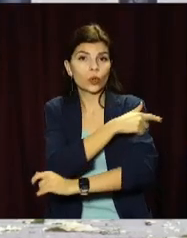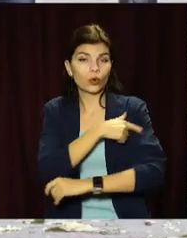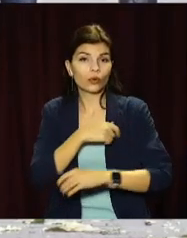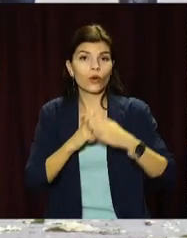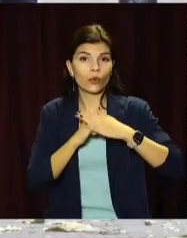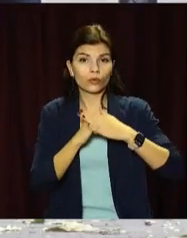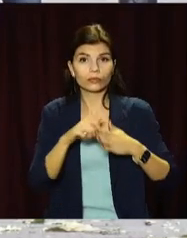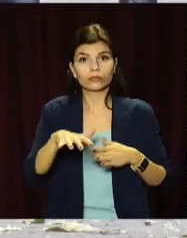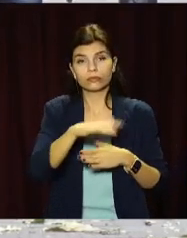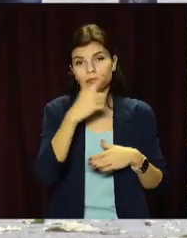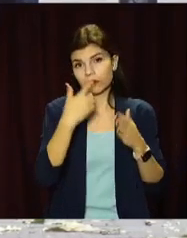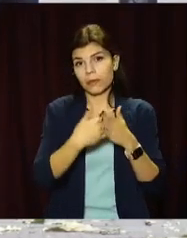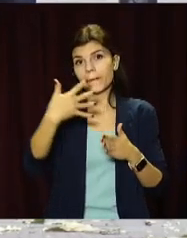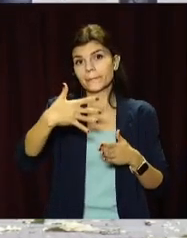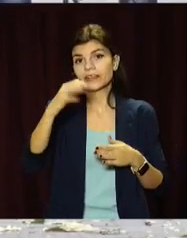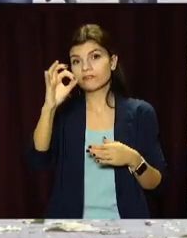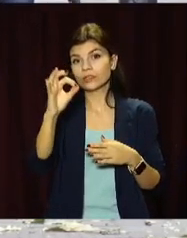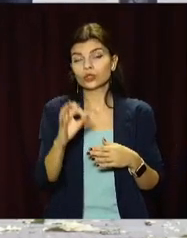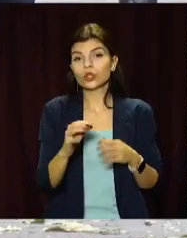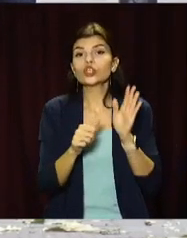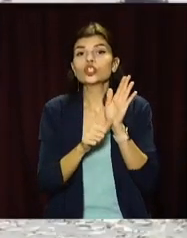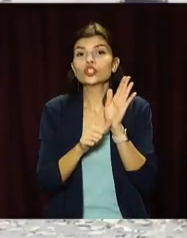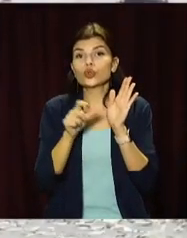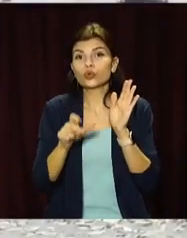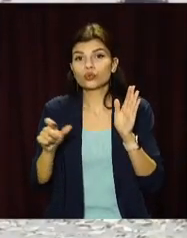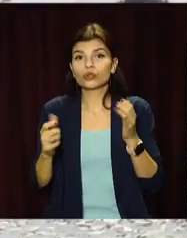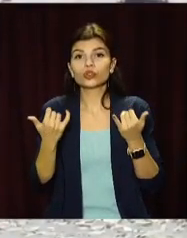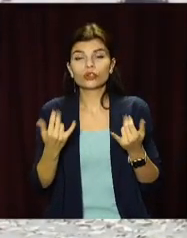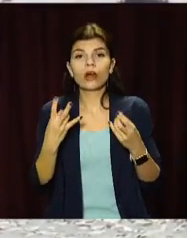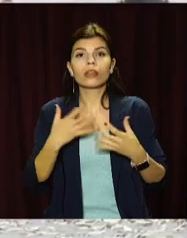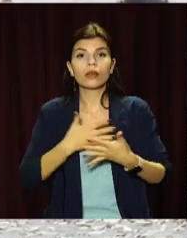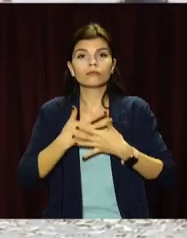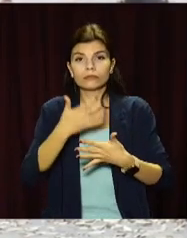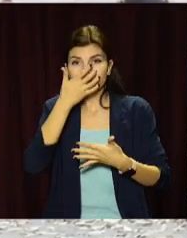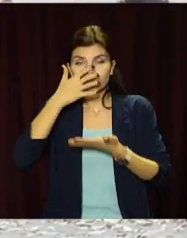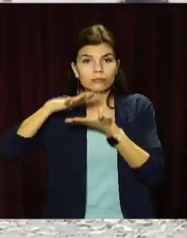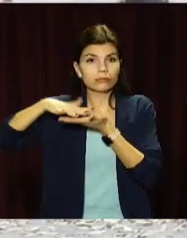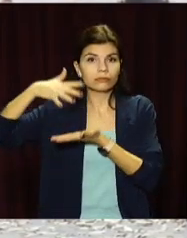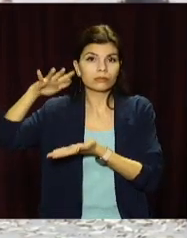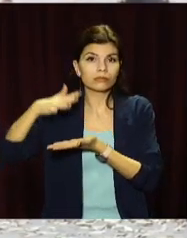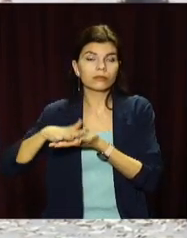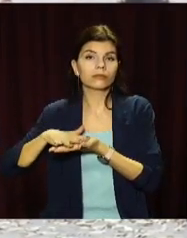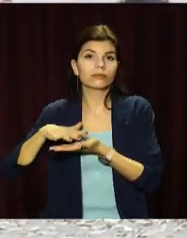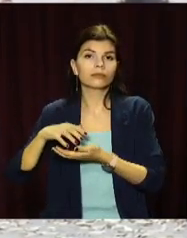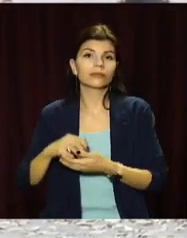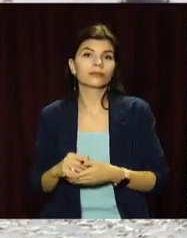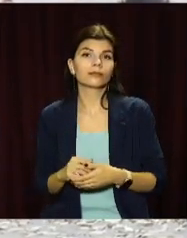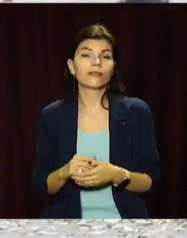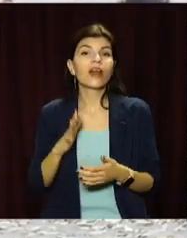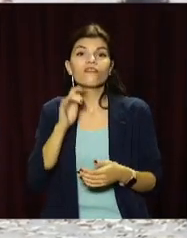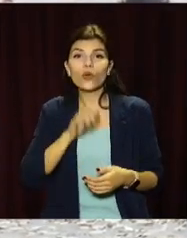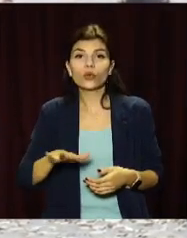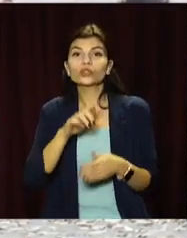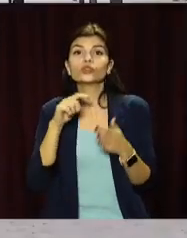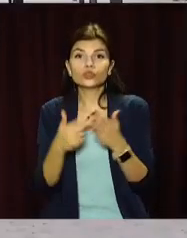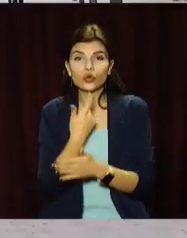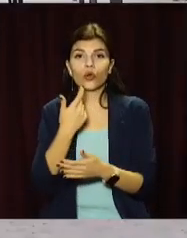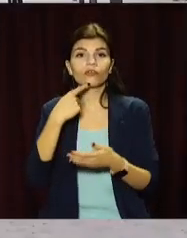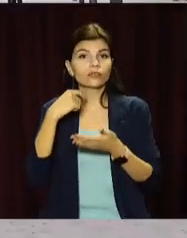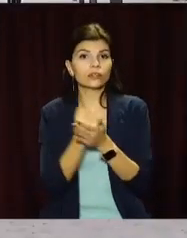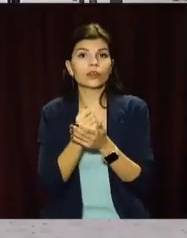базах майже 50%. 6 пацієнтів зараз на апаратах штучної вентиляції легень. В Україні знов